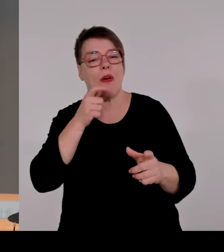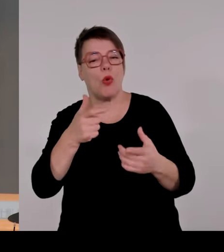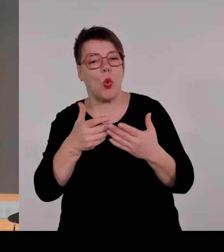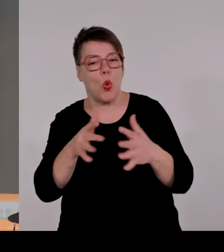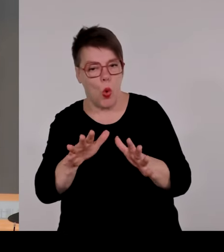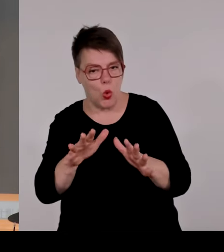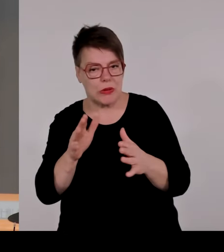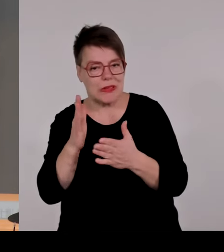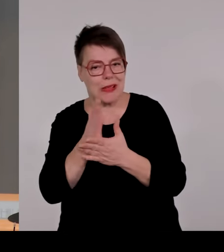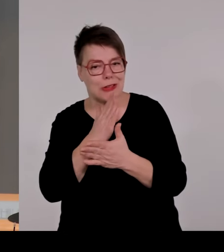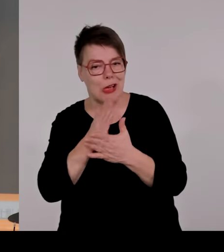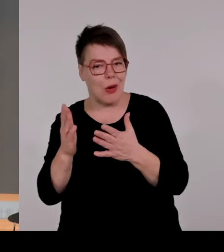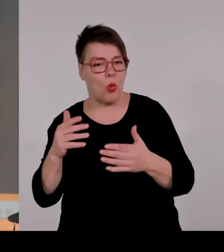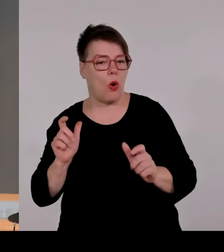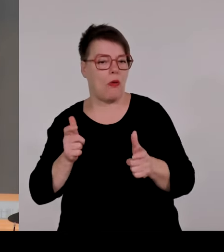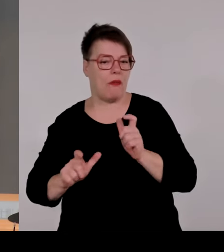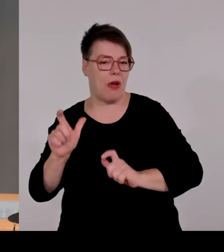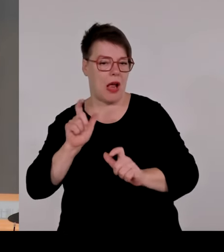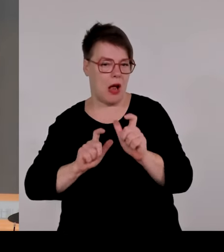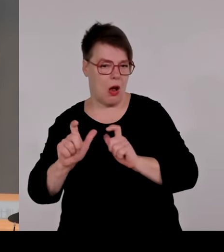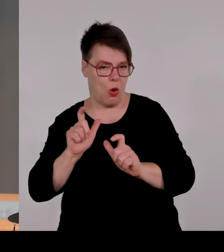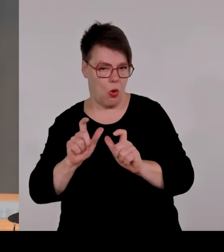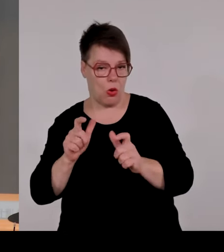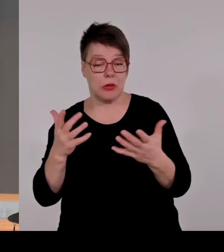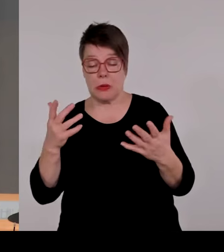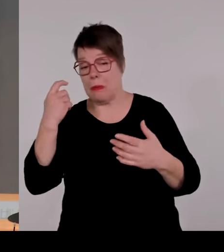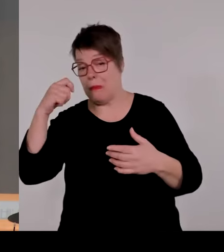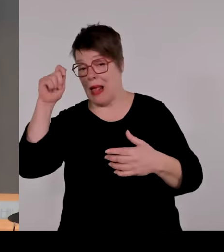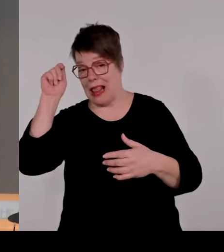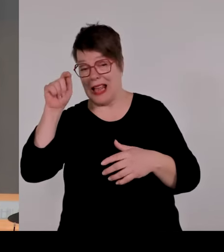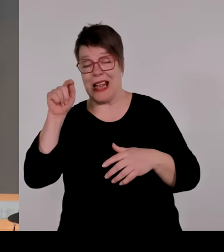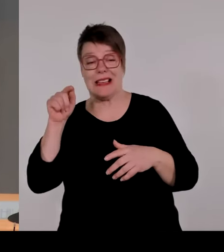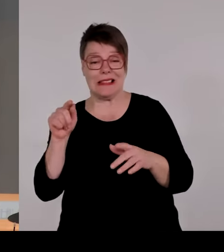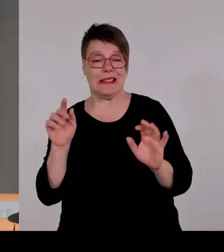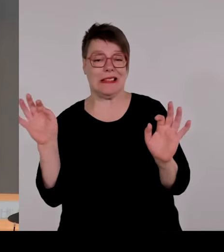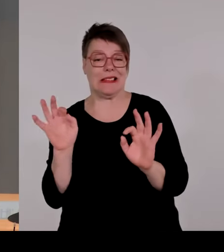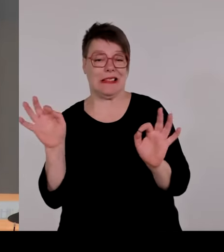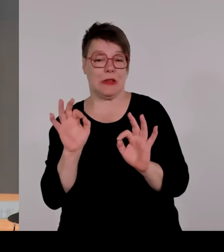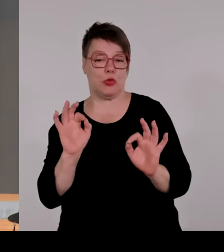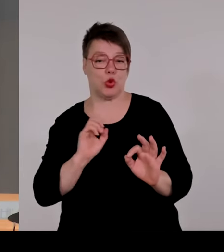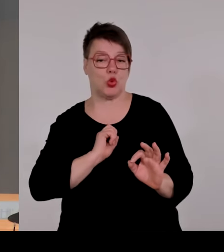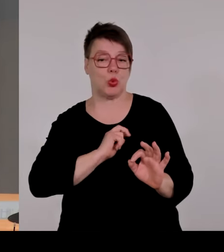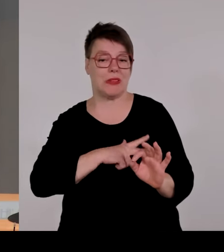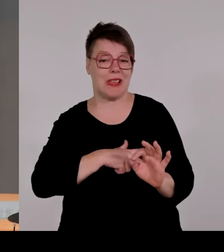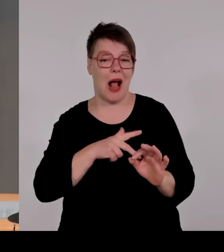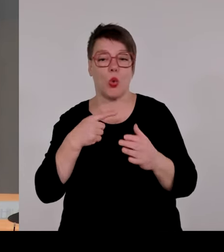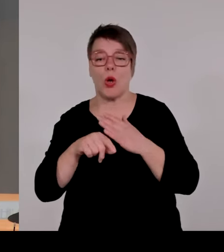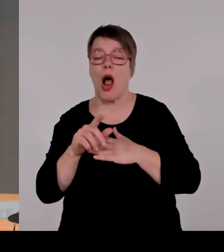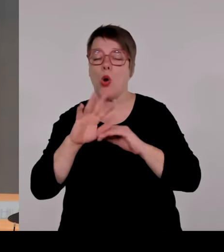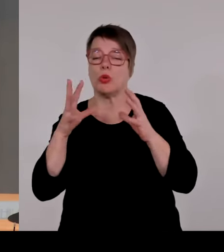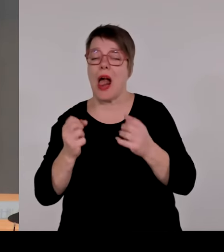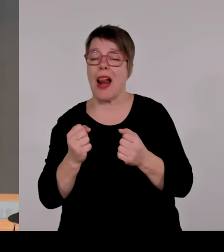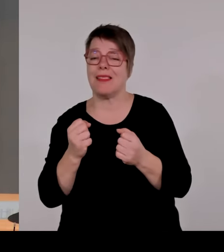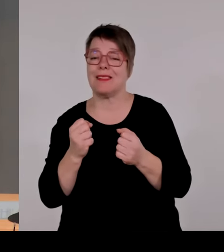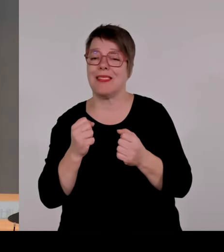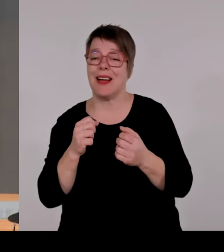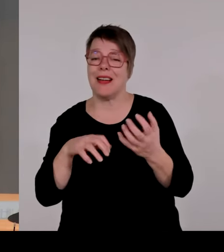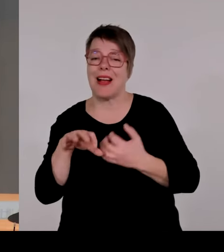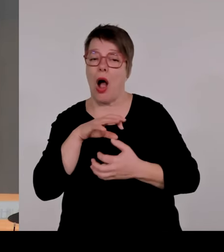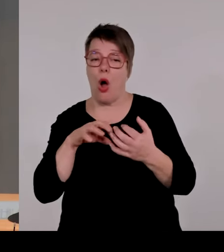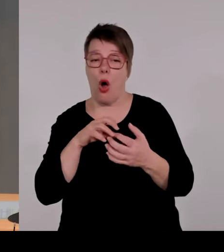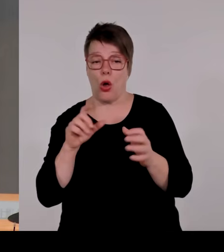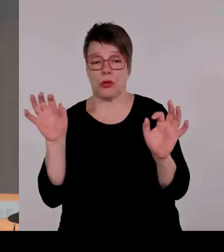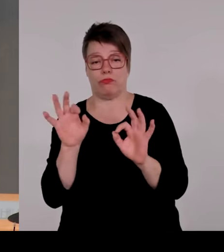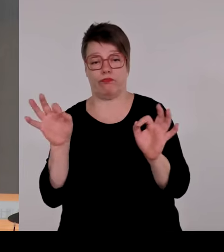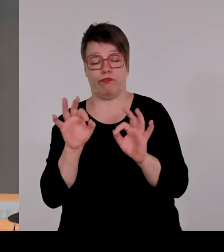aufrufen. Die anderen Anträge auf Durchführung einer Aktuellen Stunde haben damit ihre Erledigung gefunden. Die Fraktionen haben sich darauf verständigt,